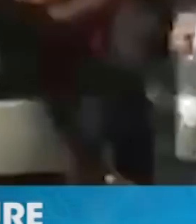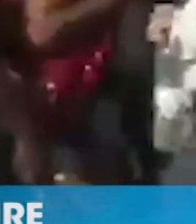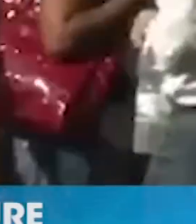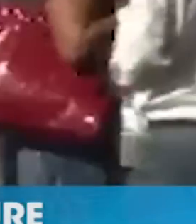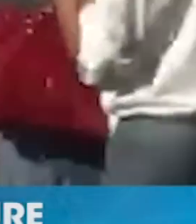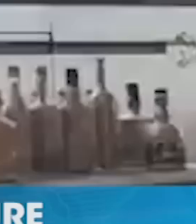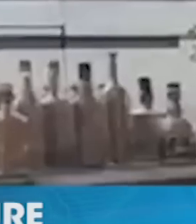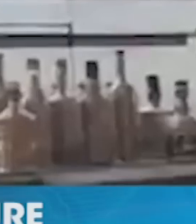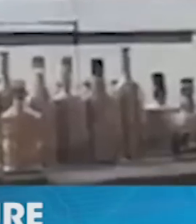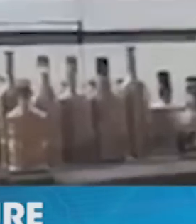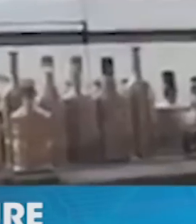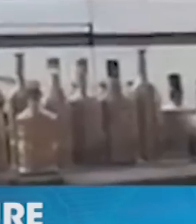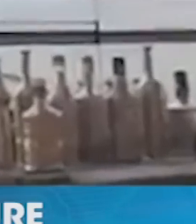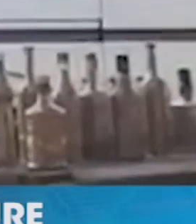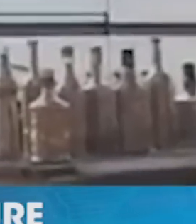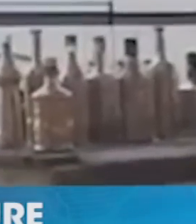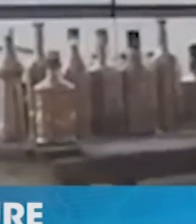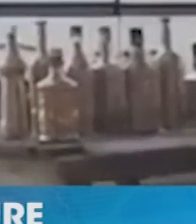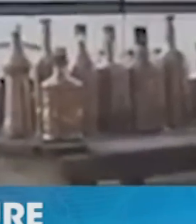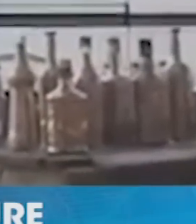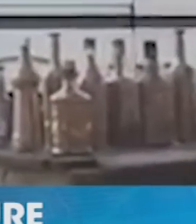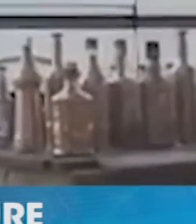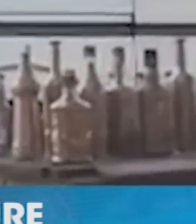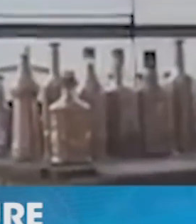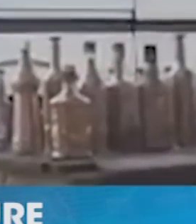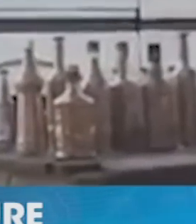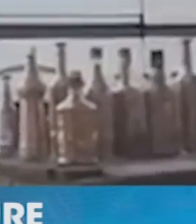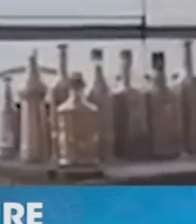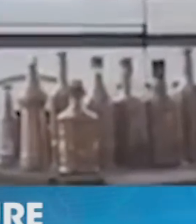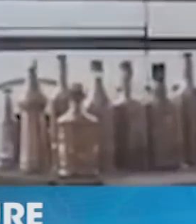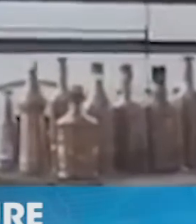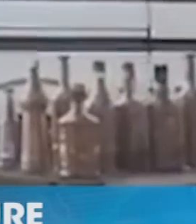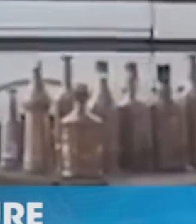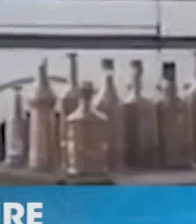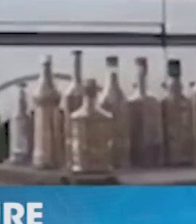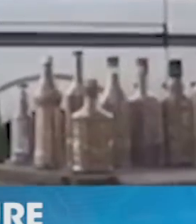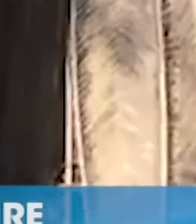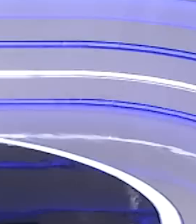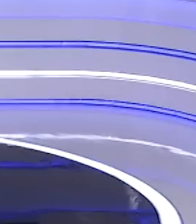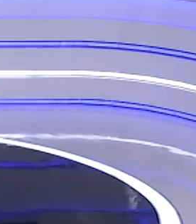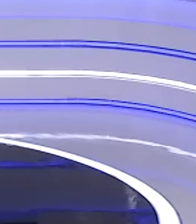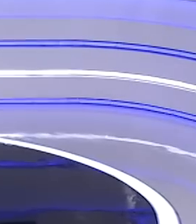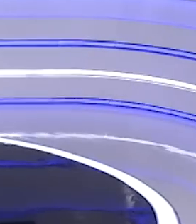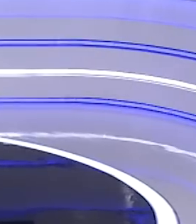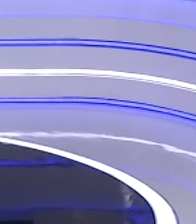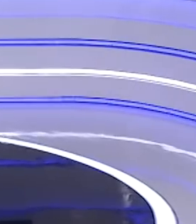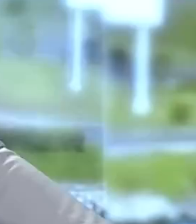mars 2016 lorsque 19 personnes et 3 militaires ont perdu la vie au cours d'une fusillade. Voilà pour l'essentiel.